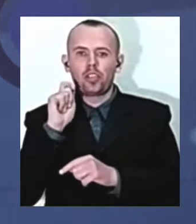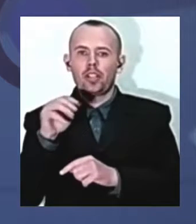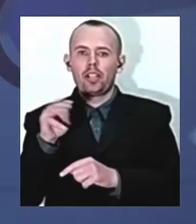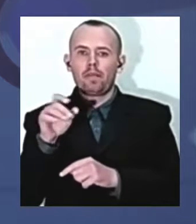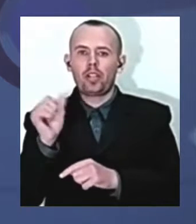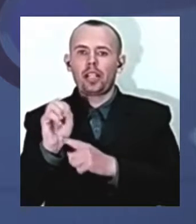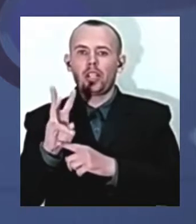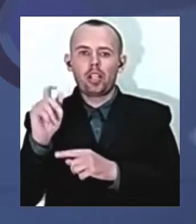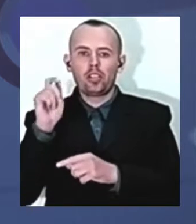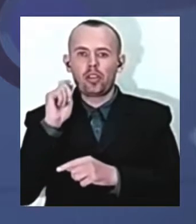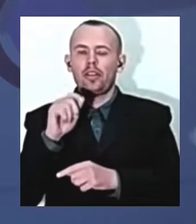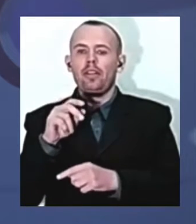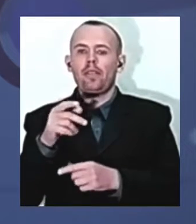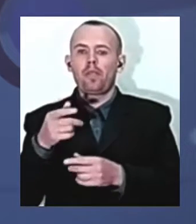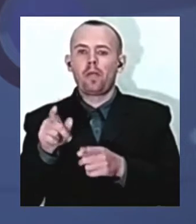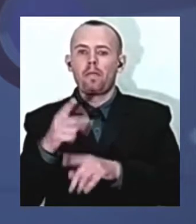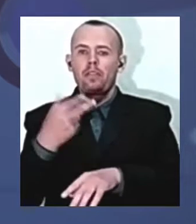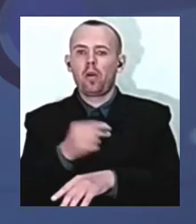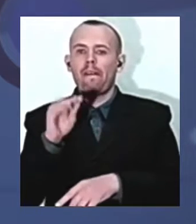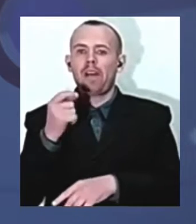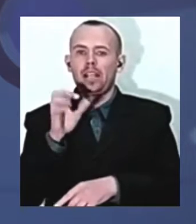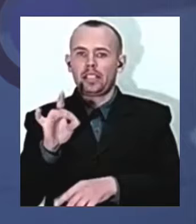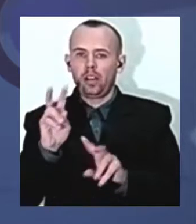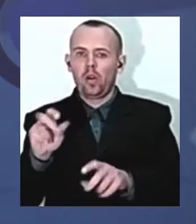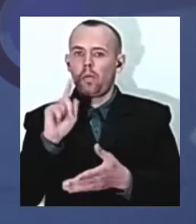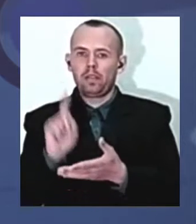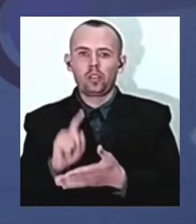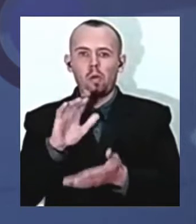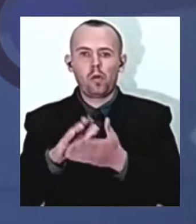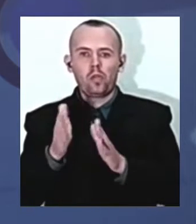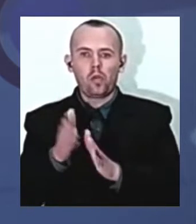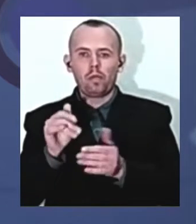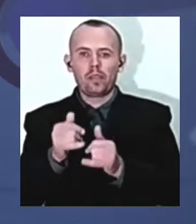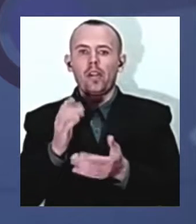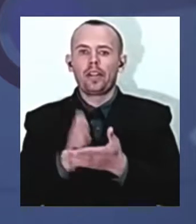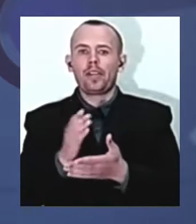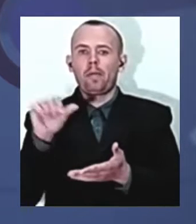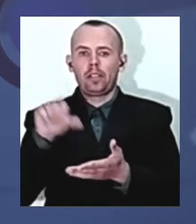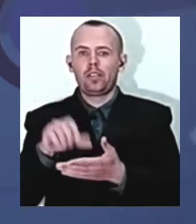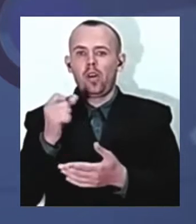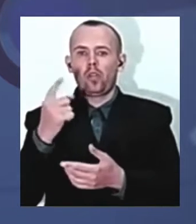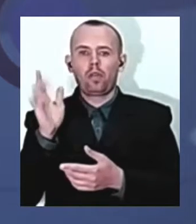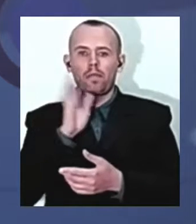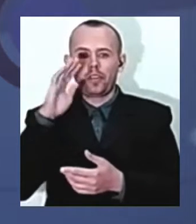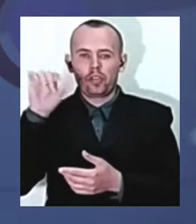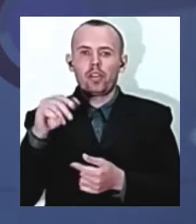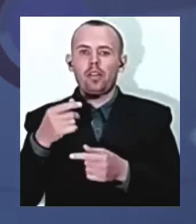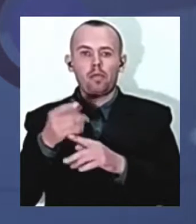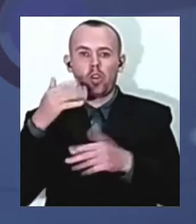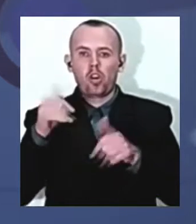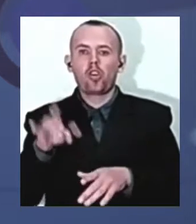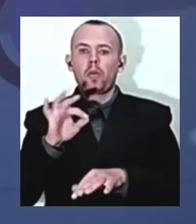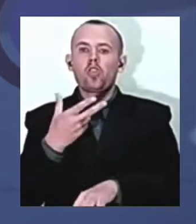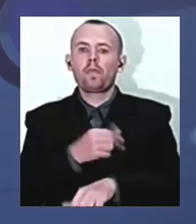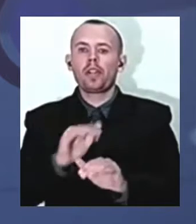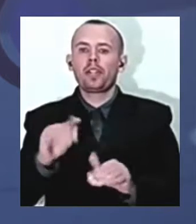Льва Шавлюка прищепили Pfizer-ом. Обов'язкова умова для вакцинації є присутність одного з батьків. Зазначимо, рішення про щеплення дітей віком від